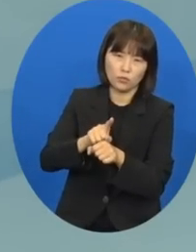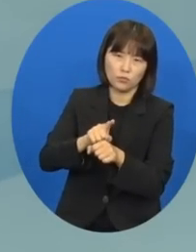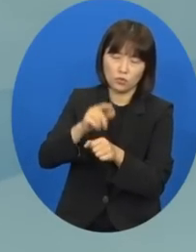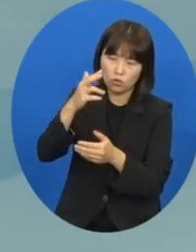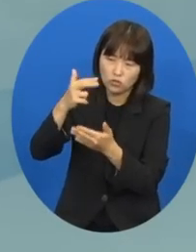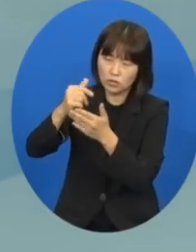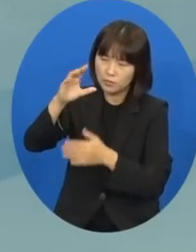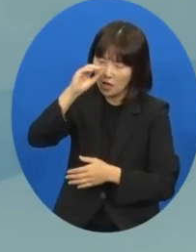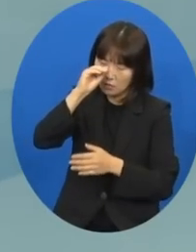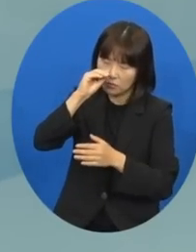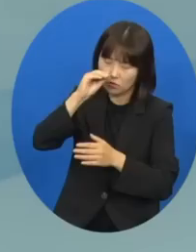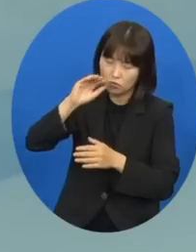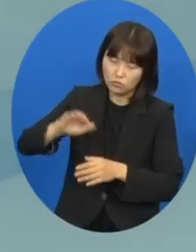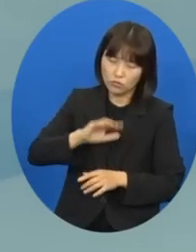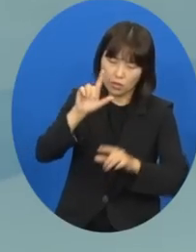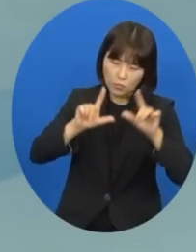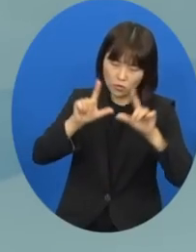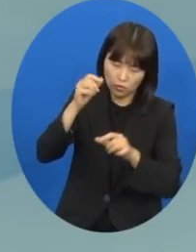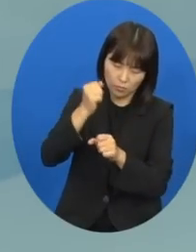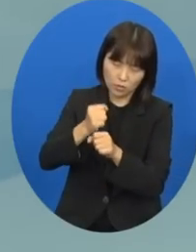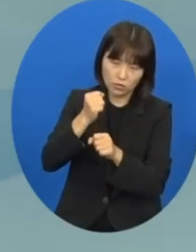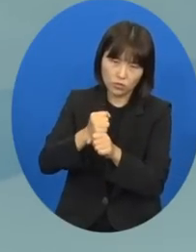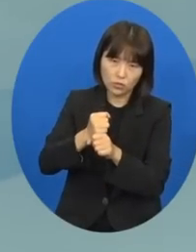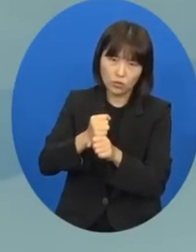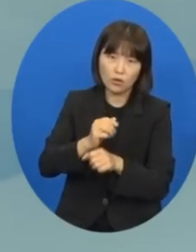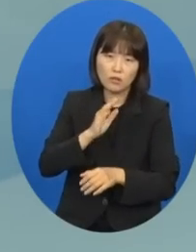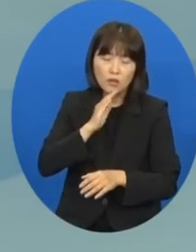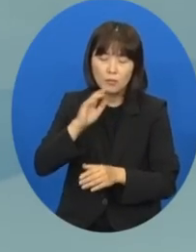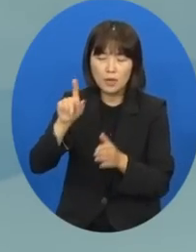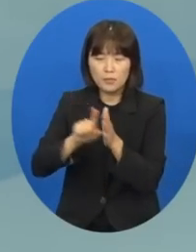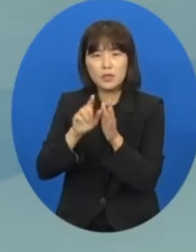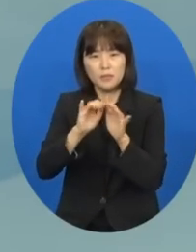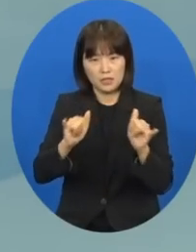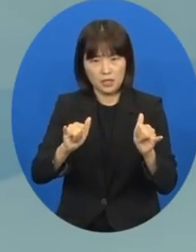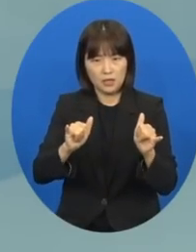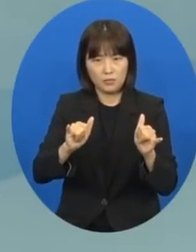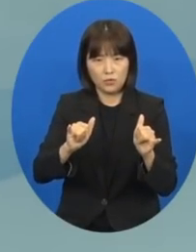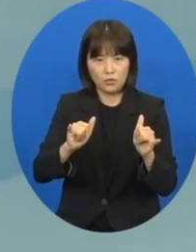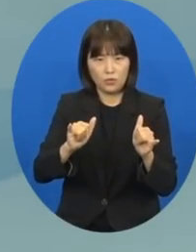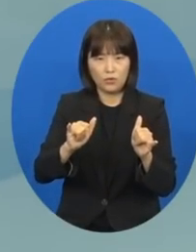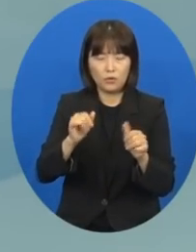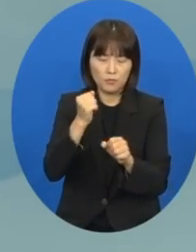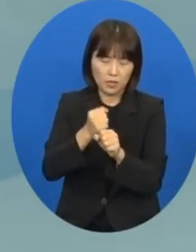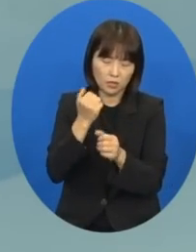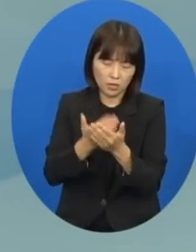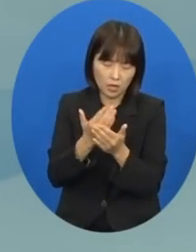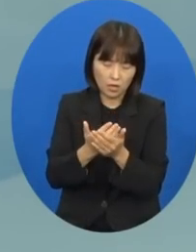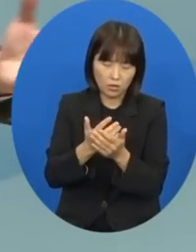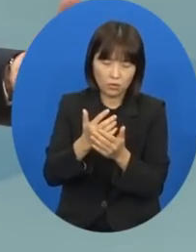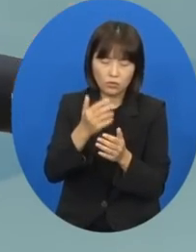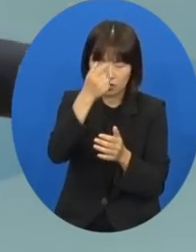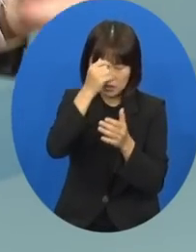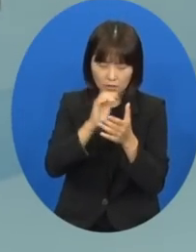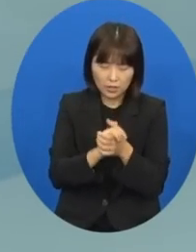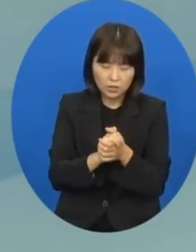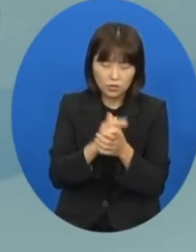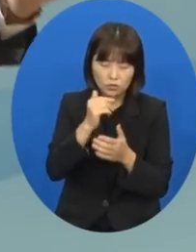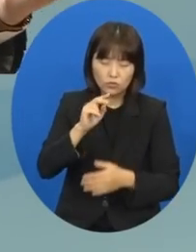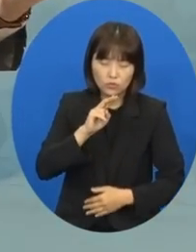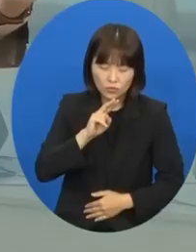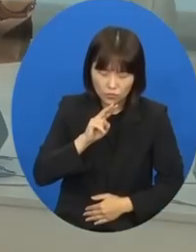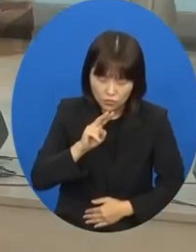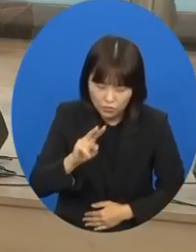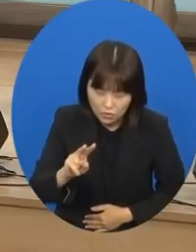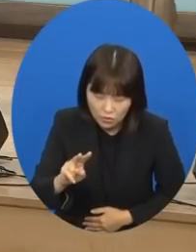자의 모습으로 우리를 빚어가 주시되 진정 믿음의 사람으로, 사랑의 사람으로 우리를 빚어달라고 우리 주여 한번 외치고 기도하도록 하겠습니다.